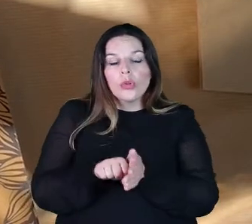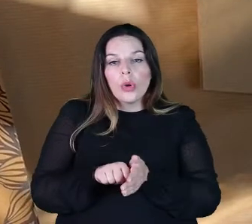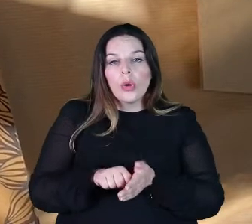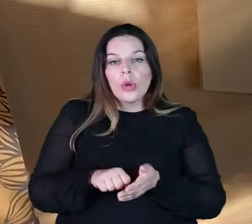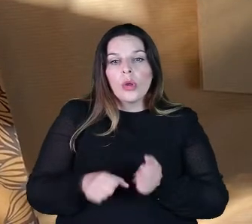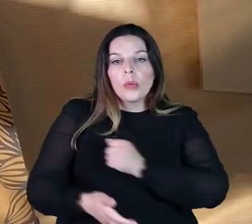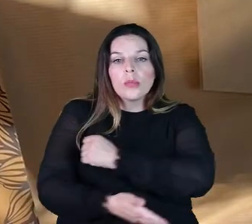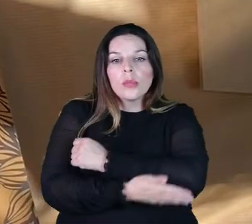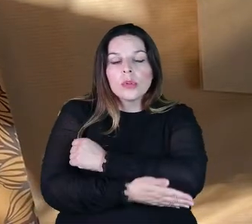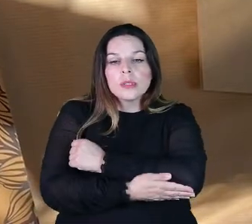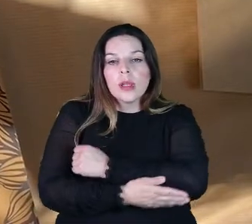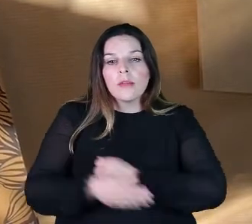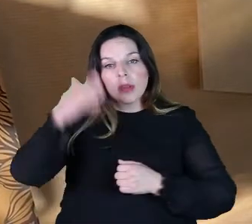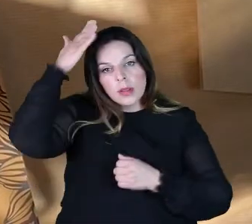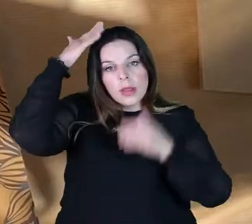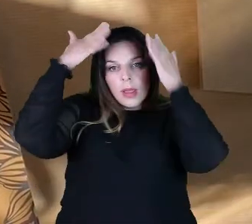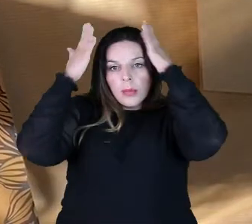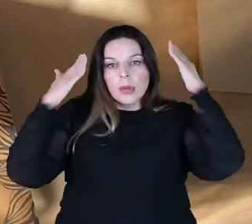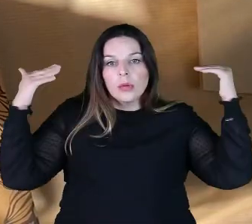kapelusza.